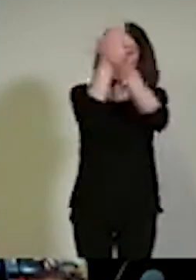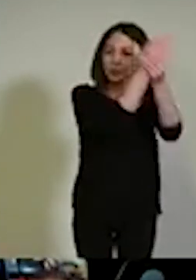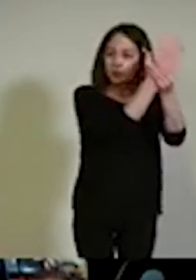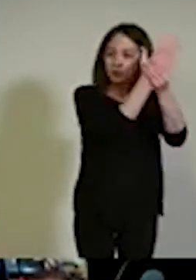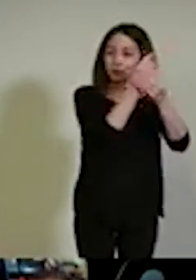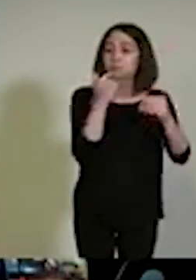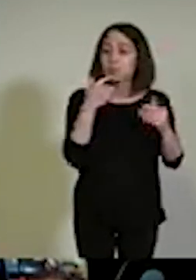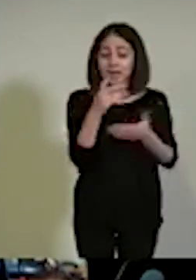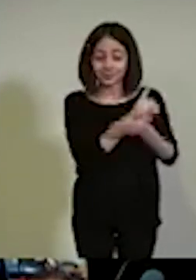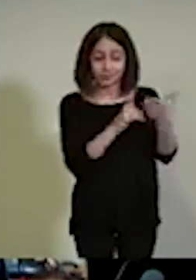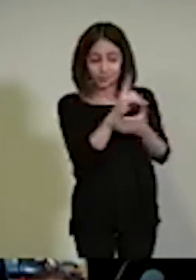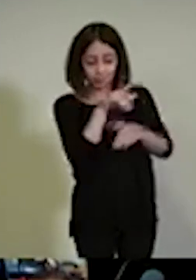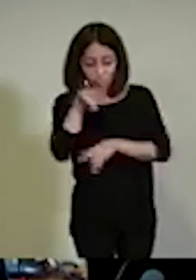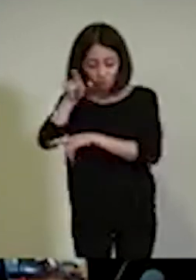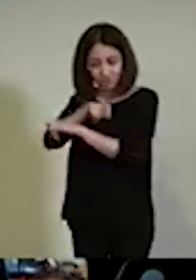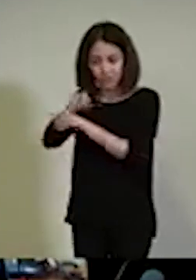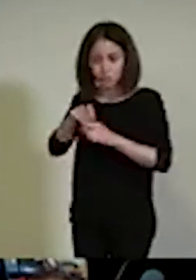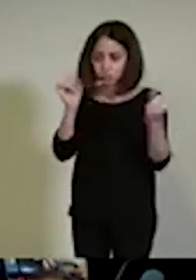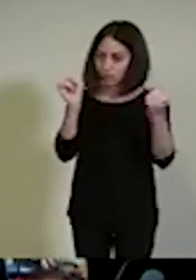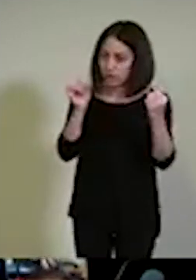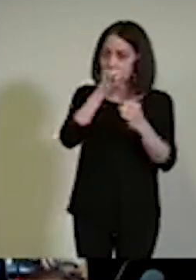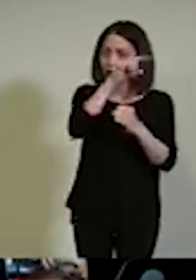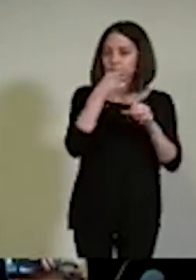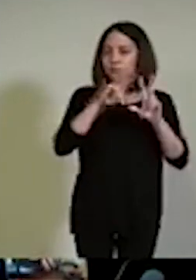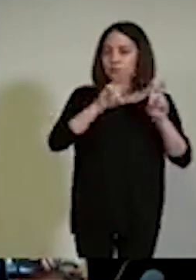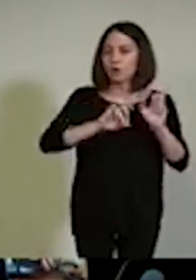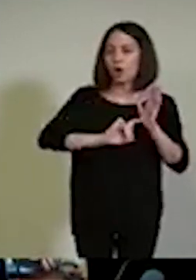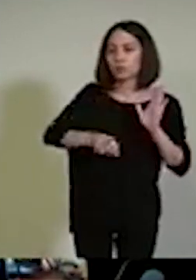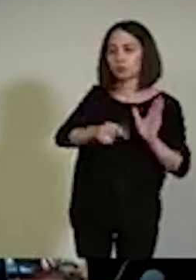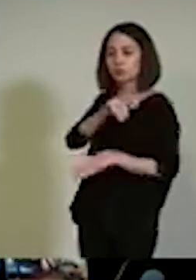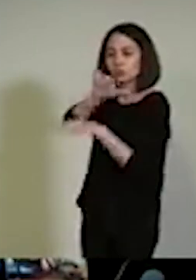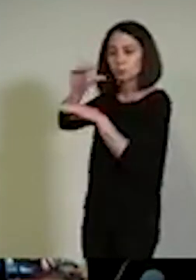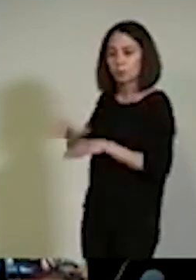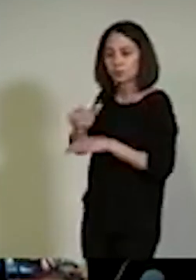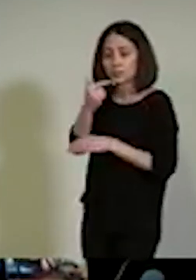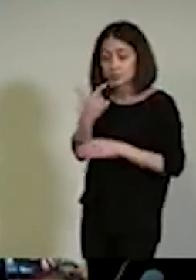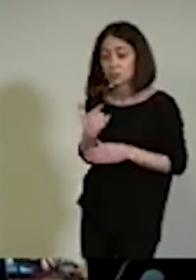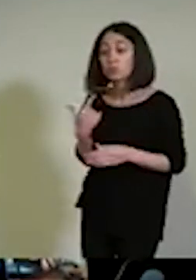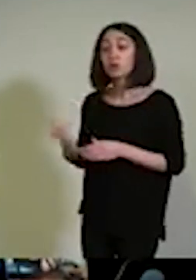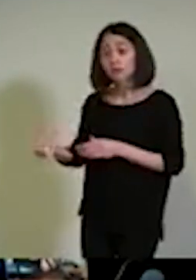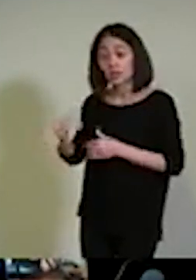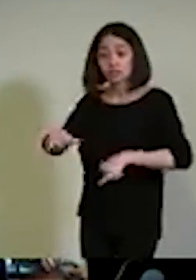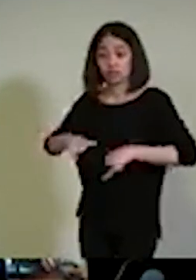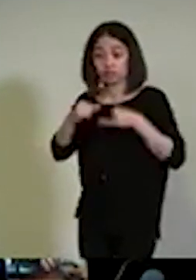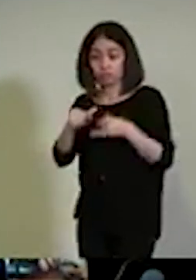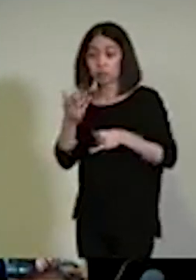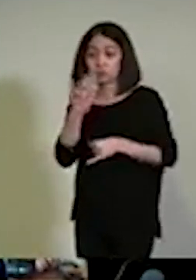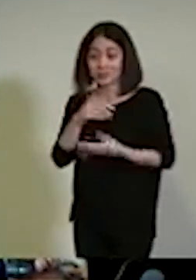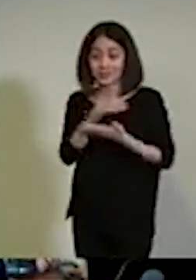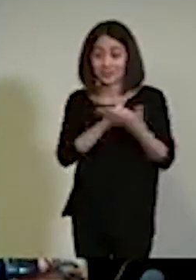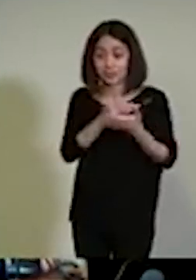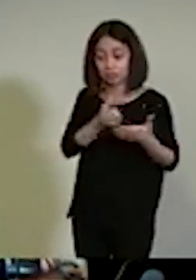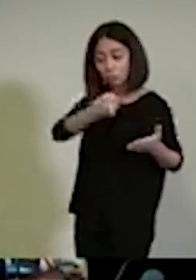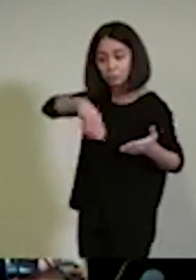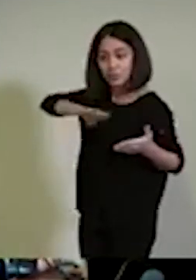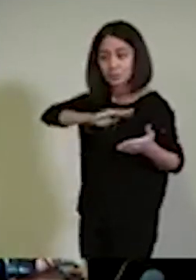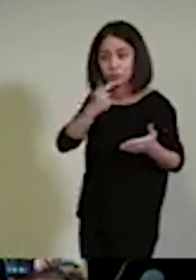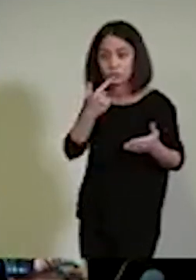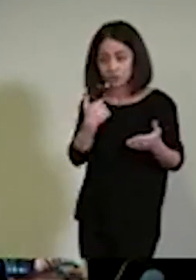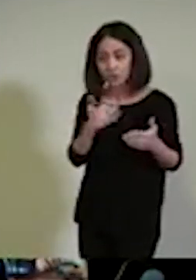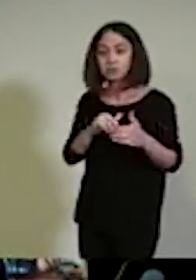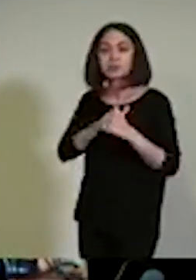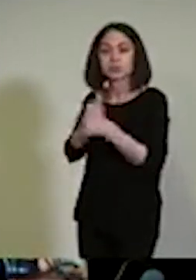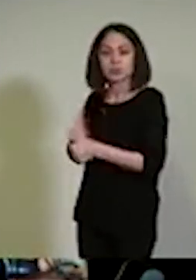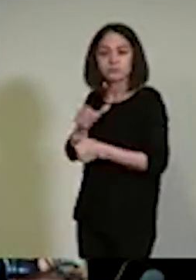du département, il prendra une ordonnance de protection et le jeune sera pris en charge par le département au titre de l'aide sociale à l'enfance. Ce